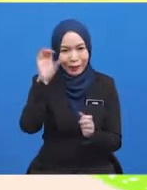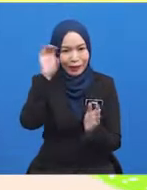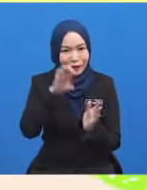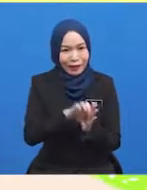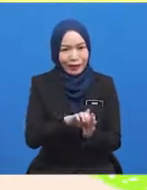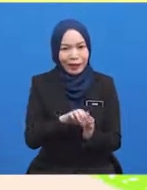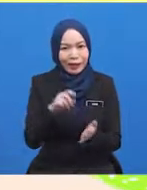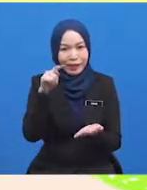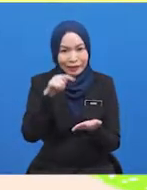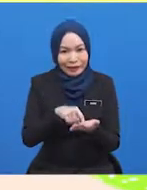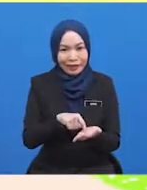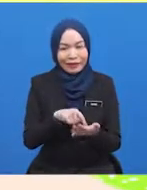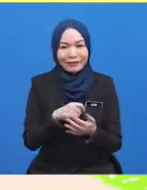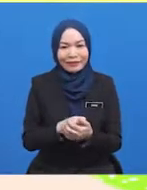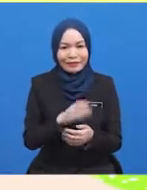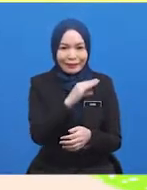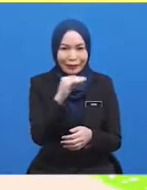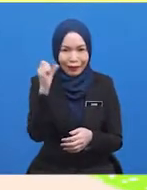rajah berkenaan.